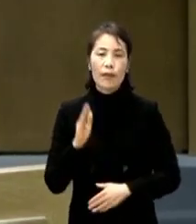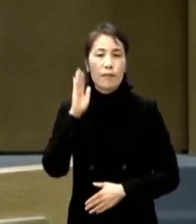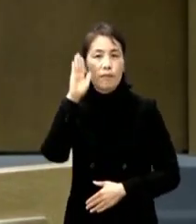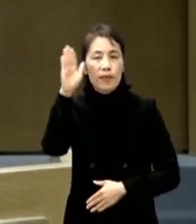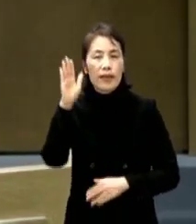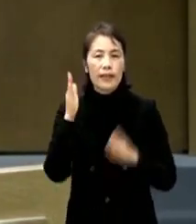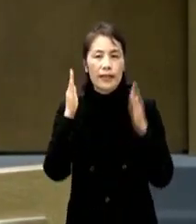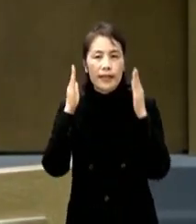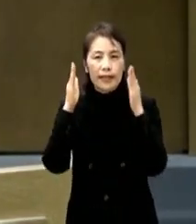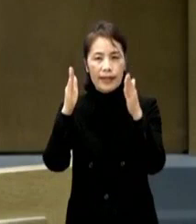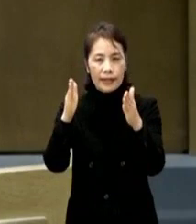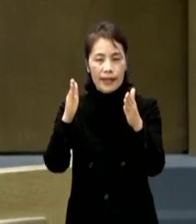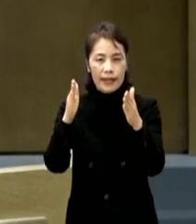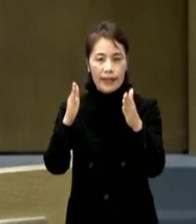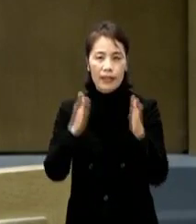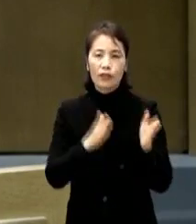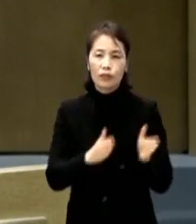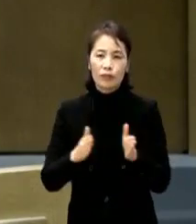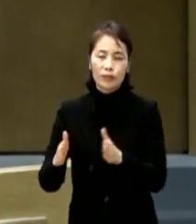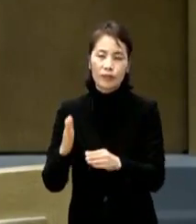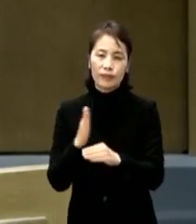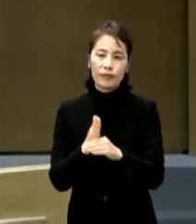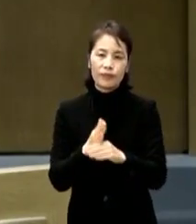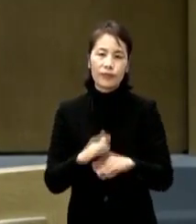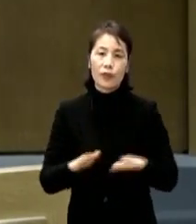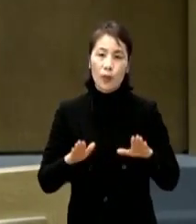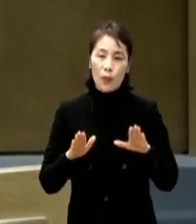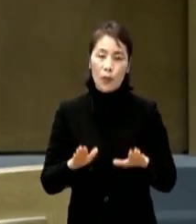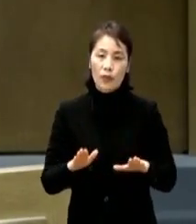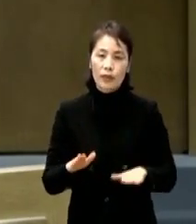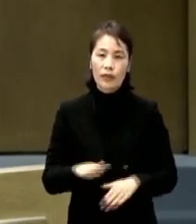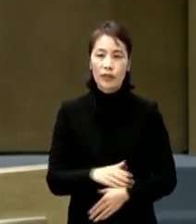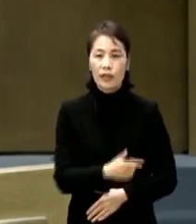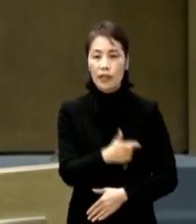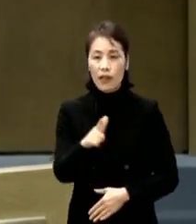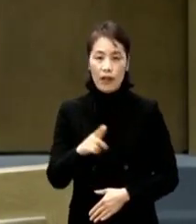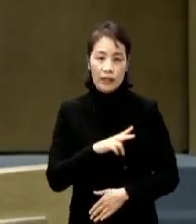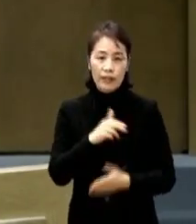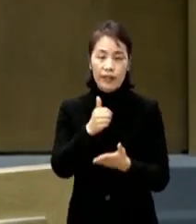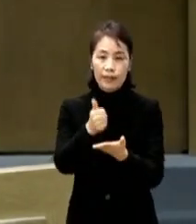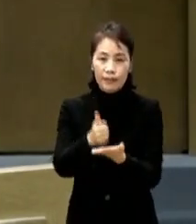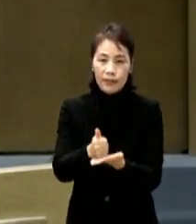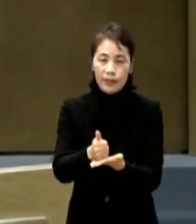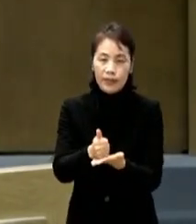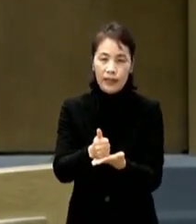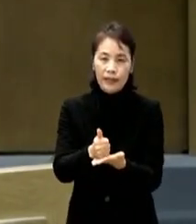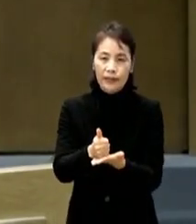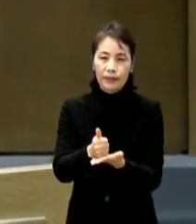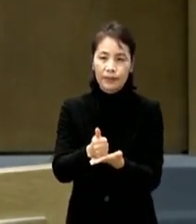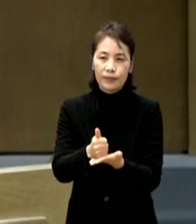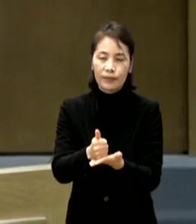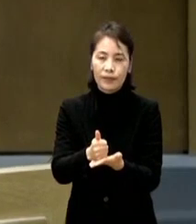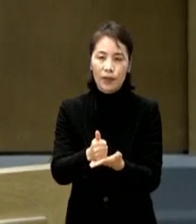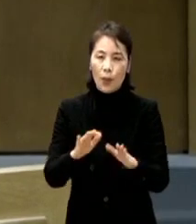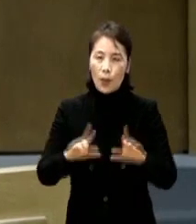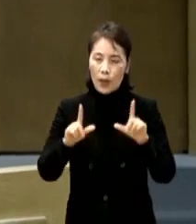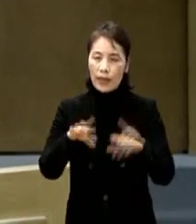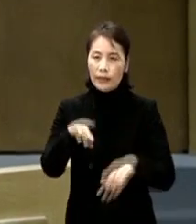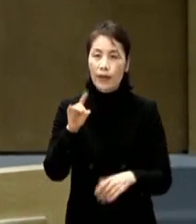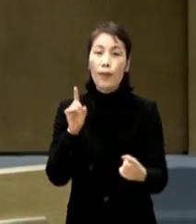미래를 향한 도약을 준비하고 있습니다. 오늘 여러 의원님들께 금년도로 처음 뵙는 시간을